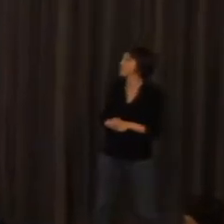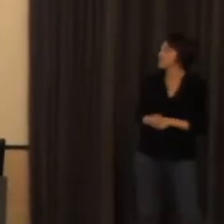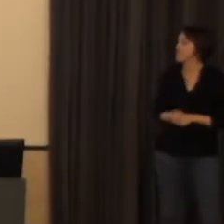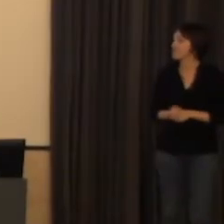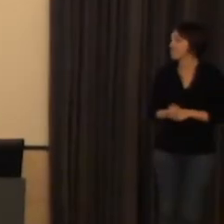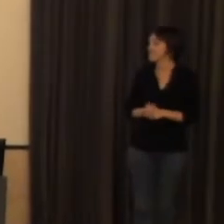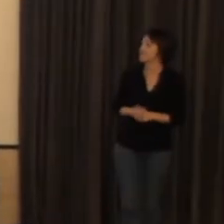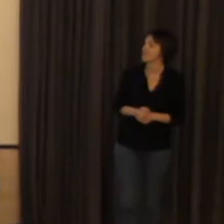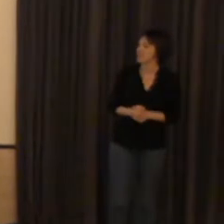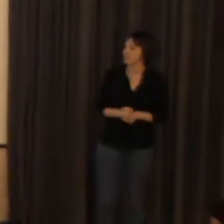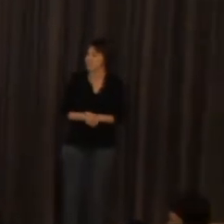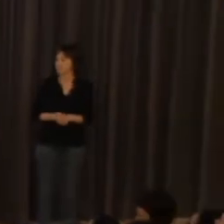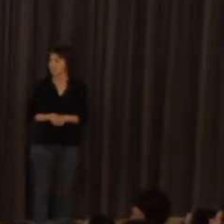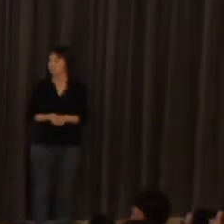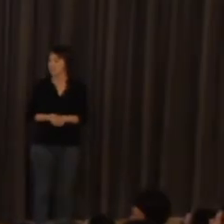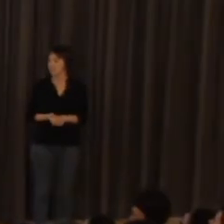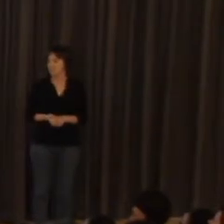ja pots començar. Moltes gràcies.